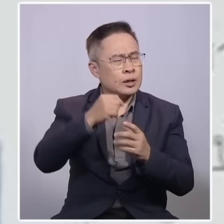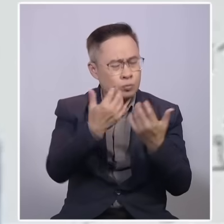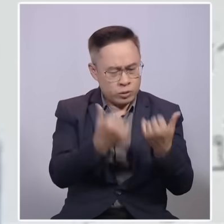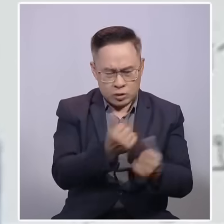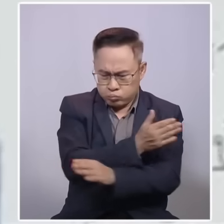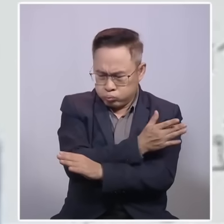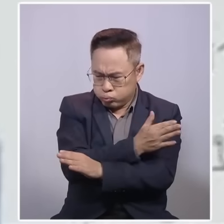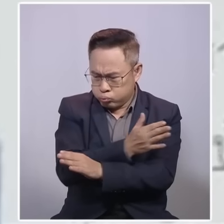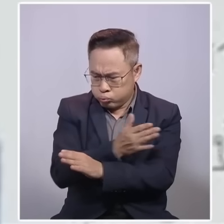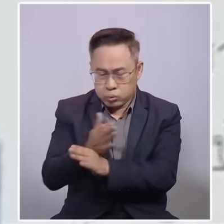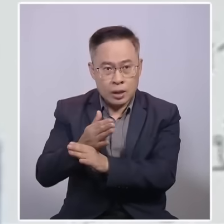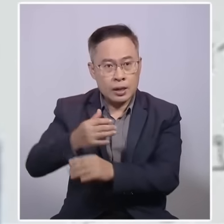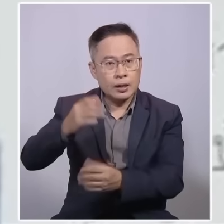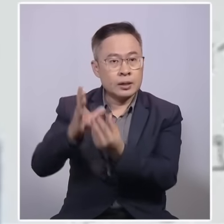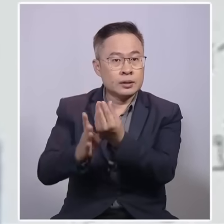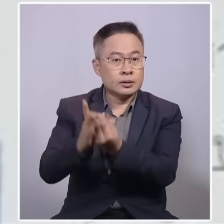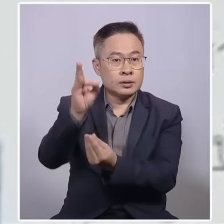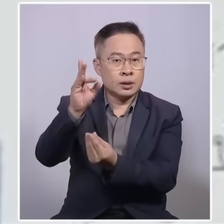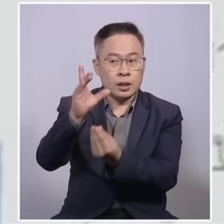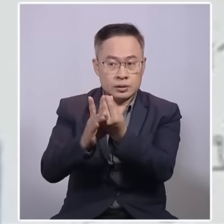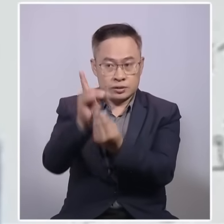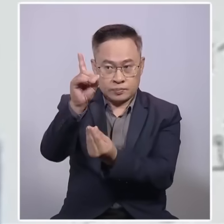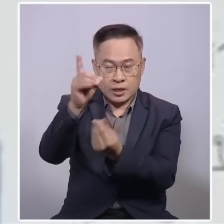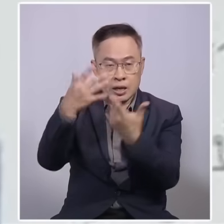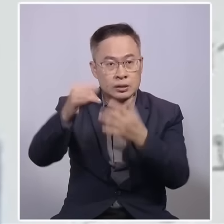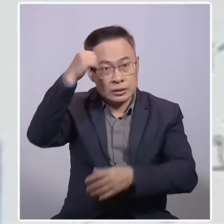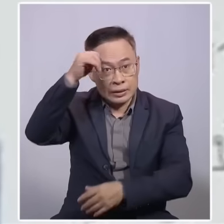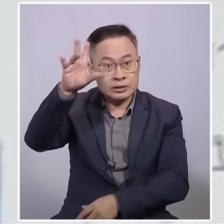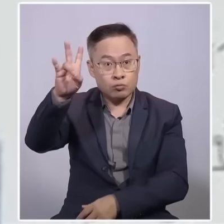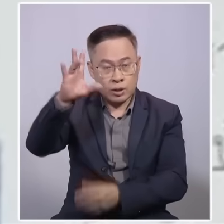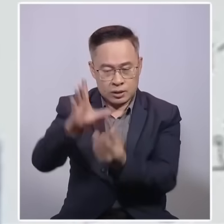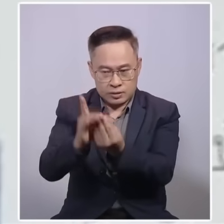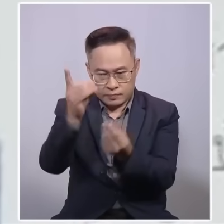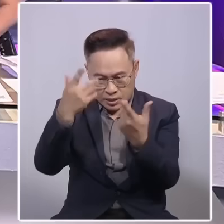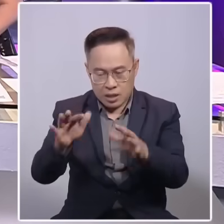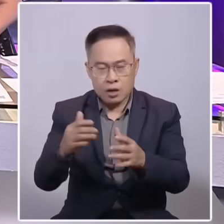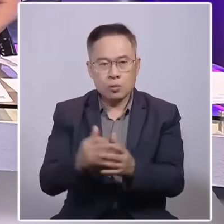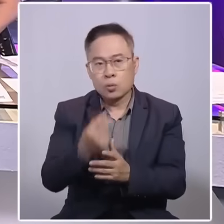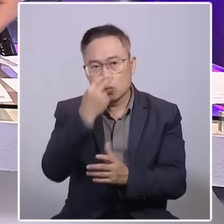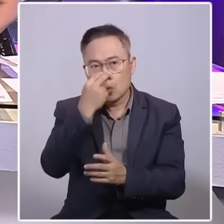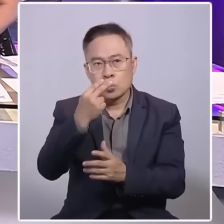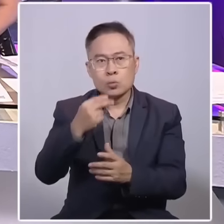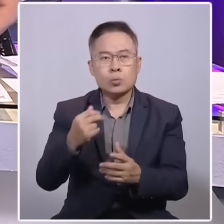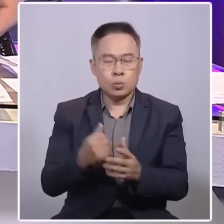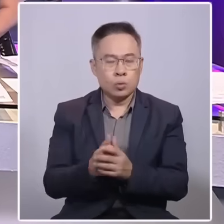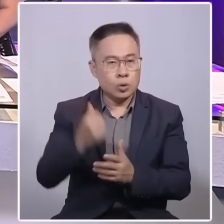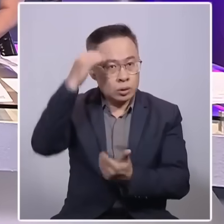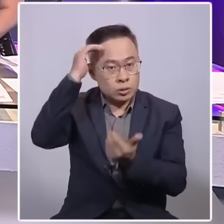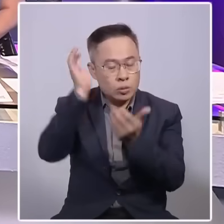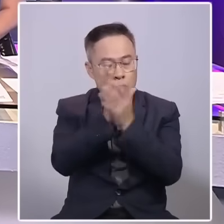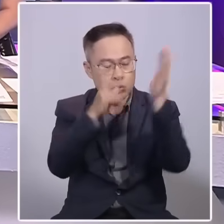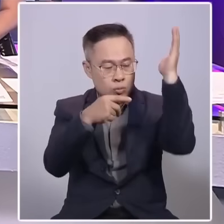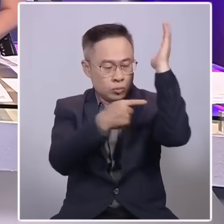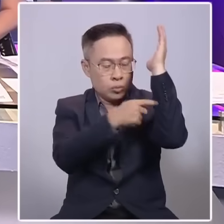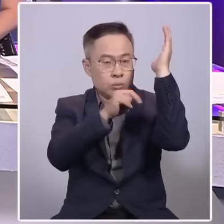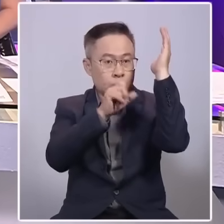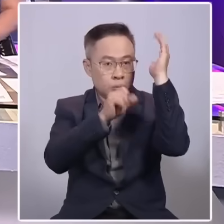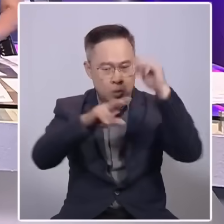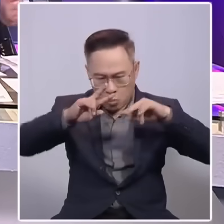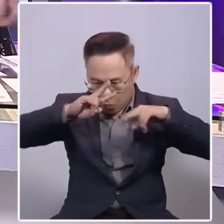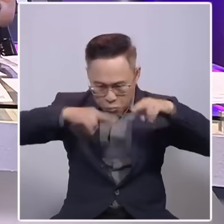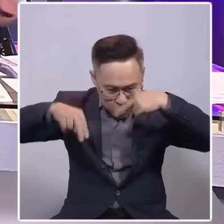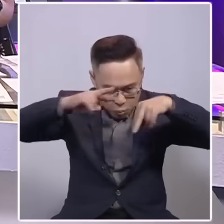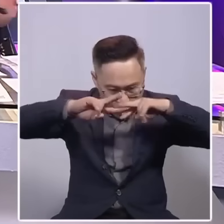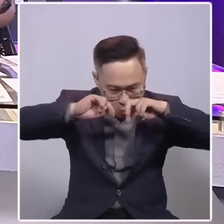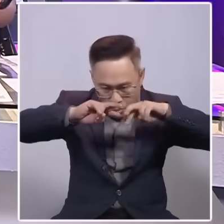วันนี้ 7วันแล้ว 1สัปดาห์แล้วนะฮค่ะก็เดี๋ยวฝากทางเจ้าหน้าที่ตำรวจในพื้นที่ซึ่งเชื่อว่าตอนนี้ก็ติดตามจับกุมอย่างต่อ